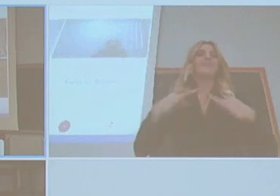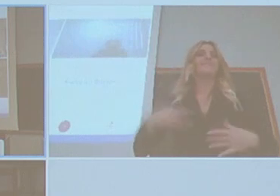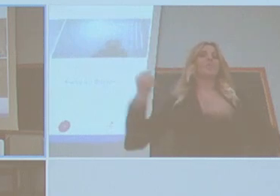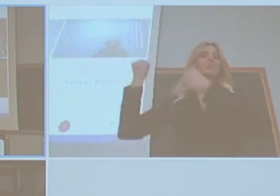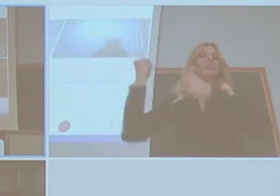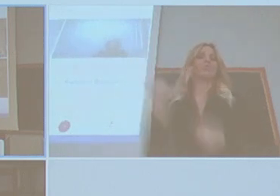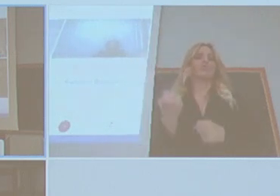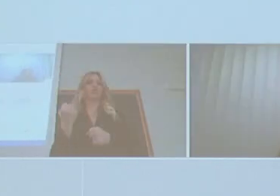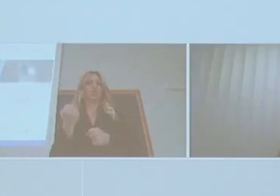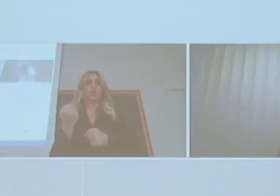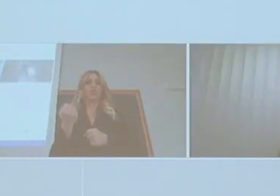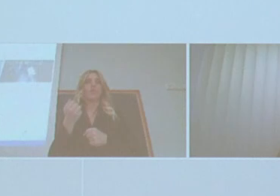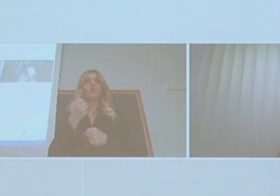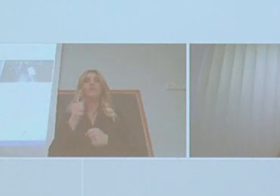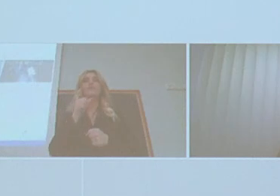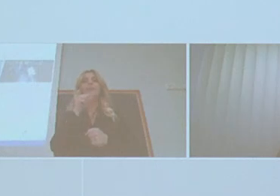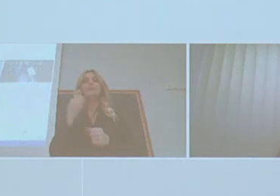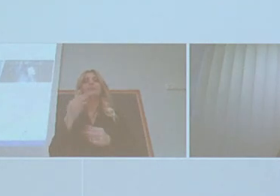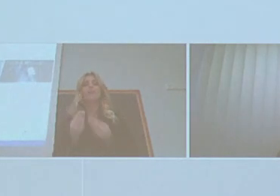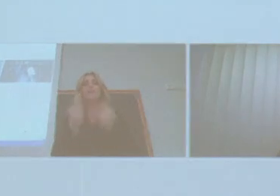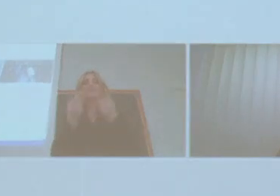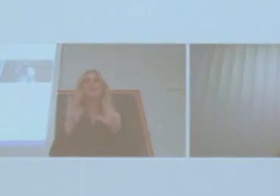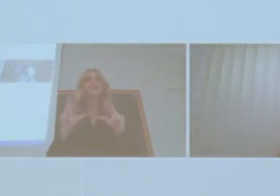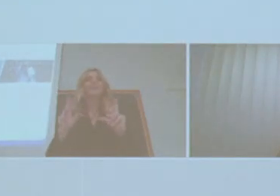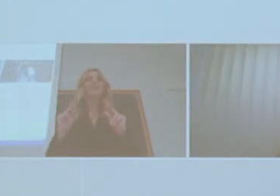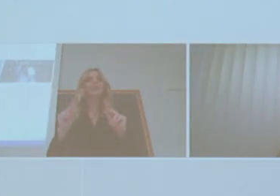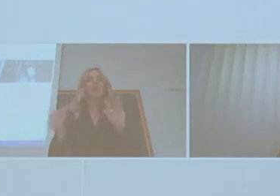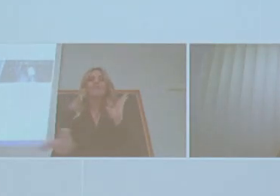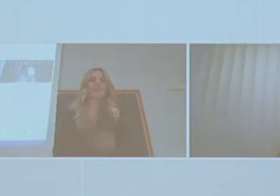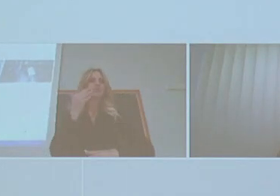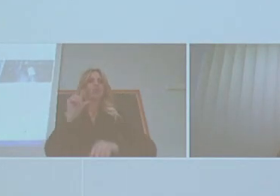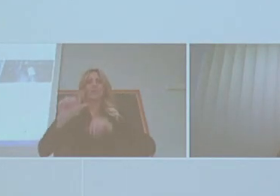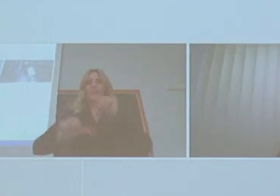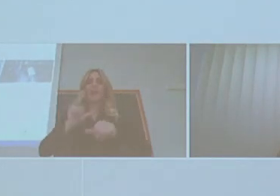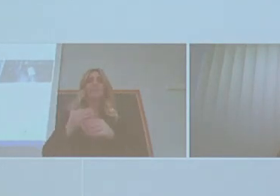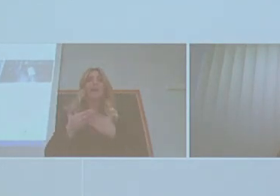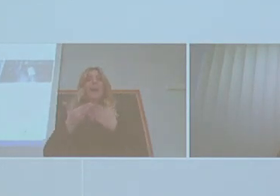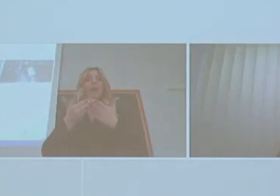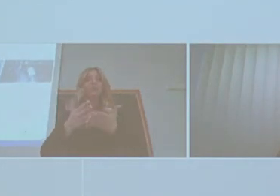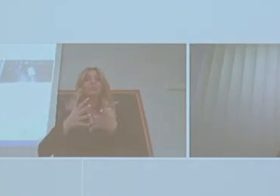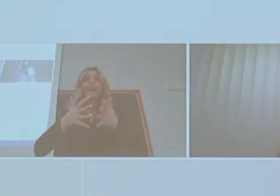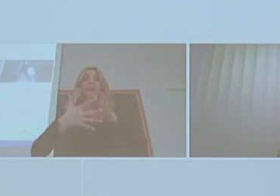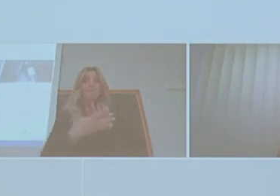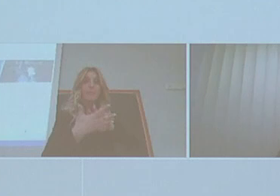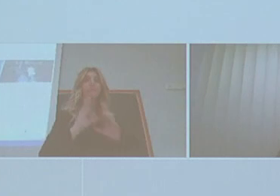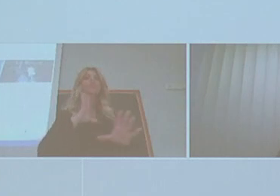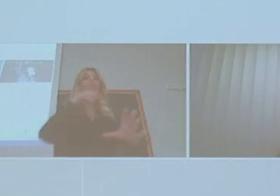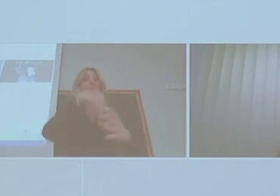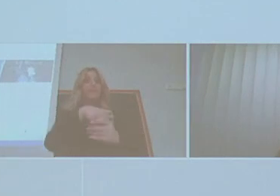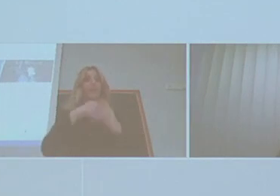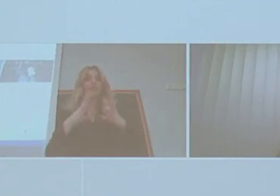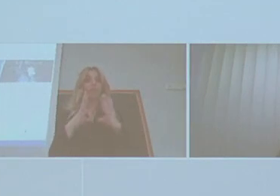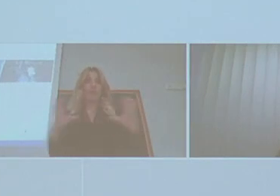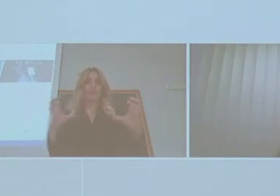che porta innovazione, aiuta il cambiamento all'interno delle imprese e